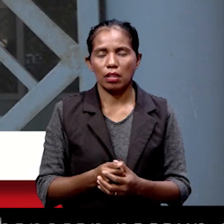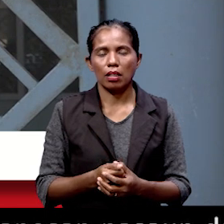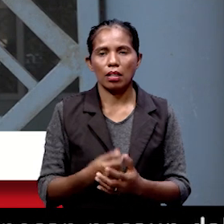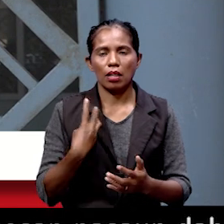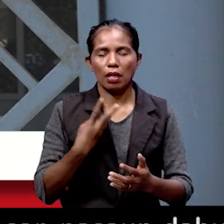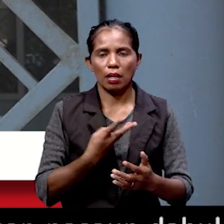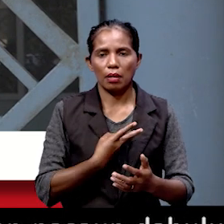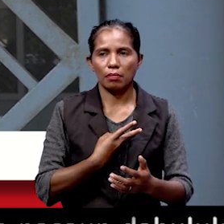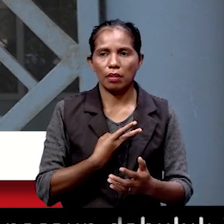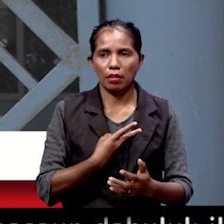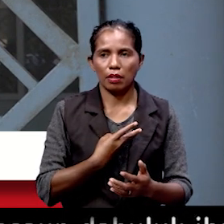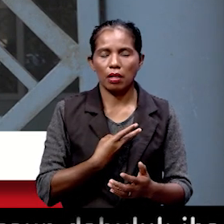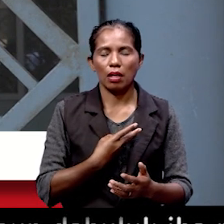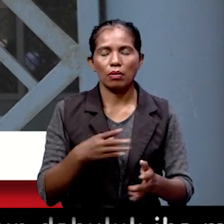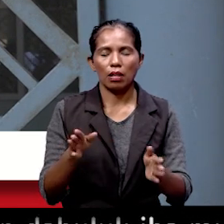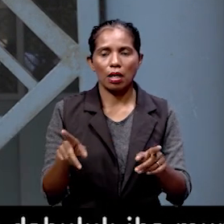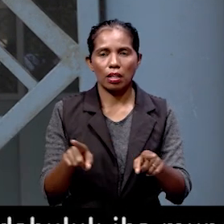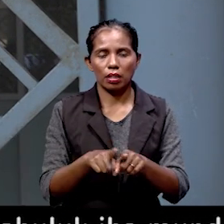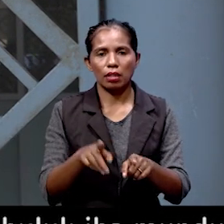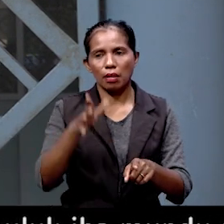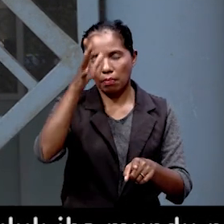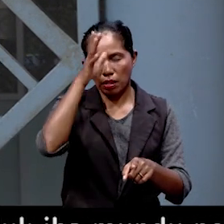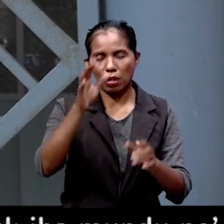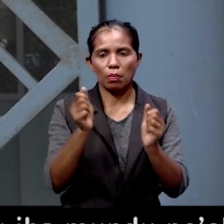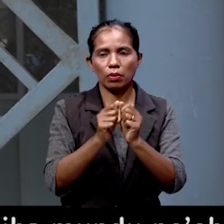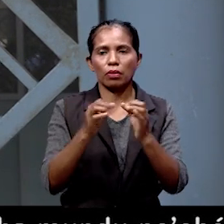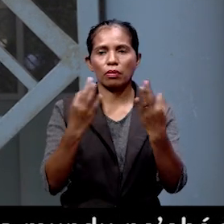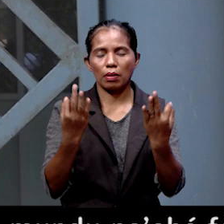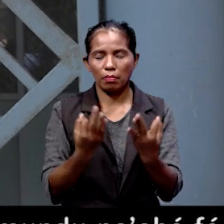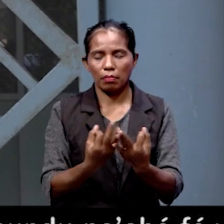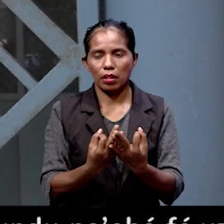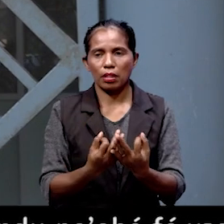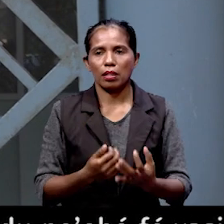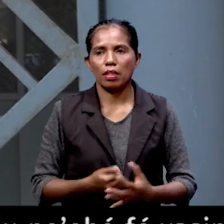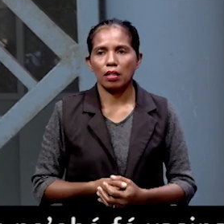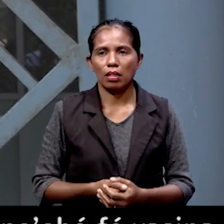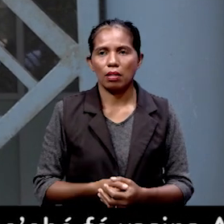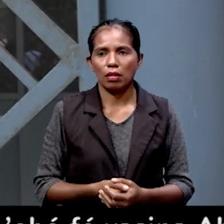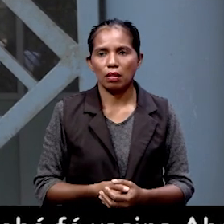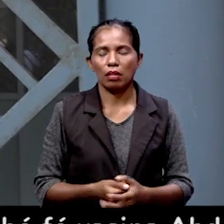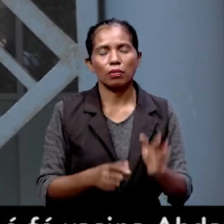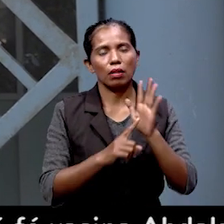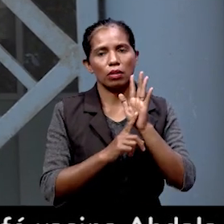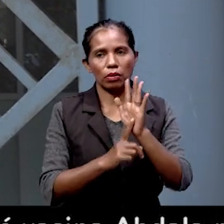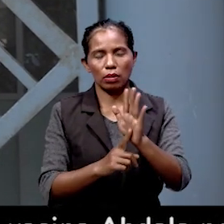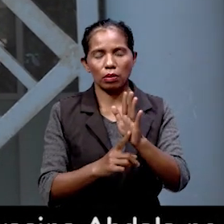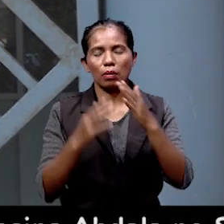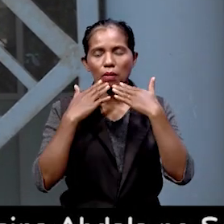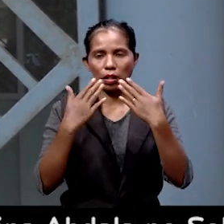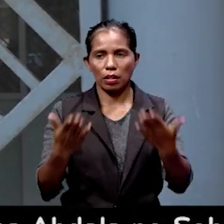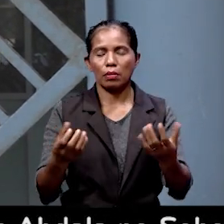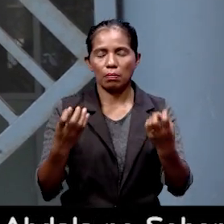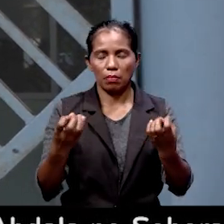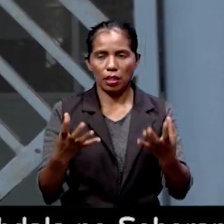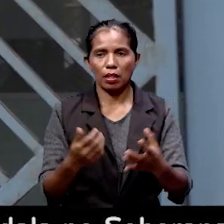ita haundar aman no familia tomak pas Matebian Fernando Pereira de Jesus. Hato agradecimento barak